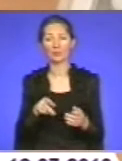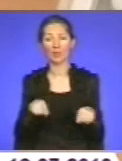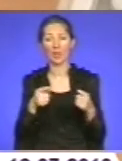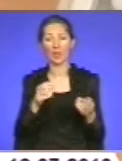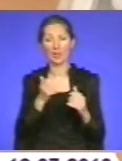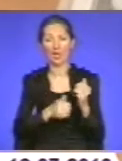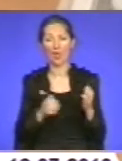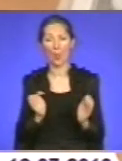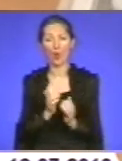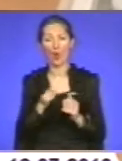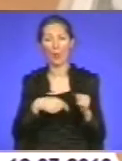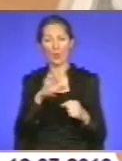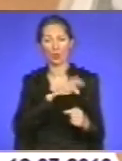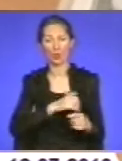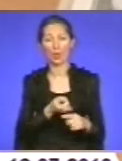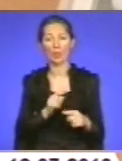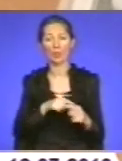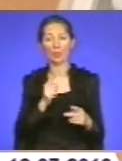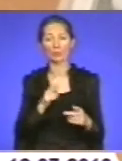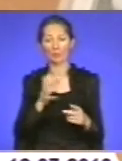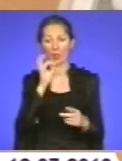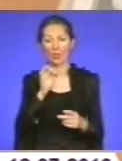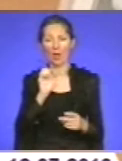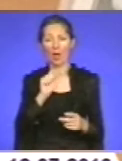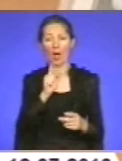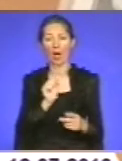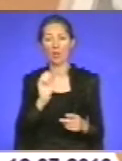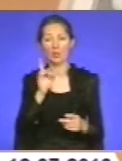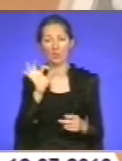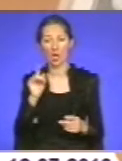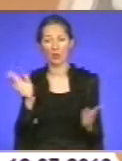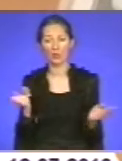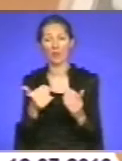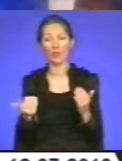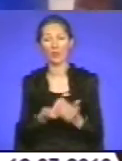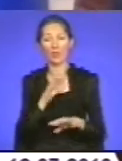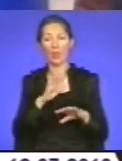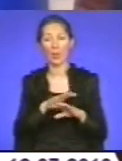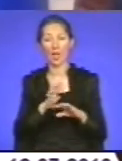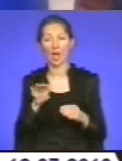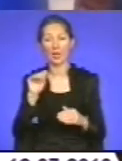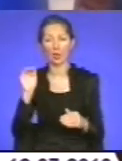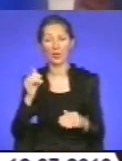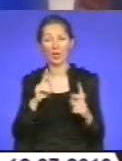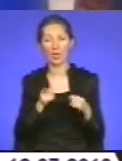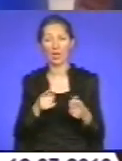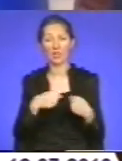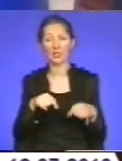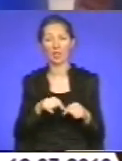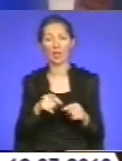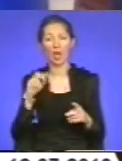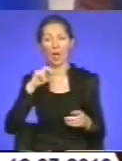півріччі, наголосив прем'єр Азаров, варто відновити банками кредитування реального сектору економіки. З більше як 800